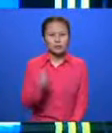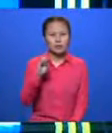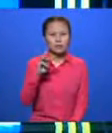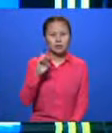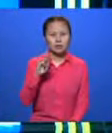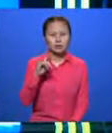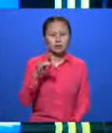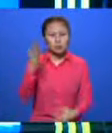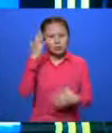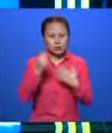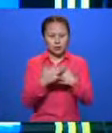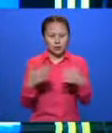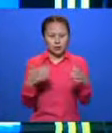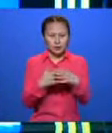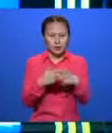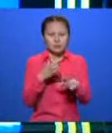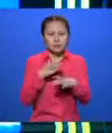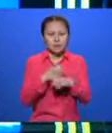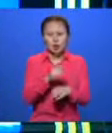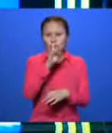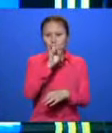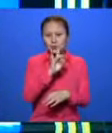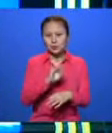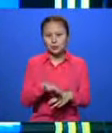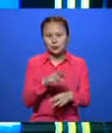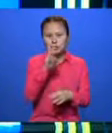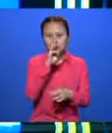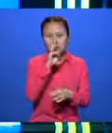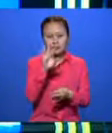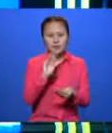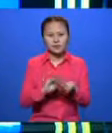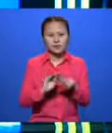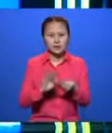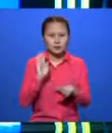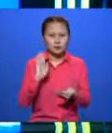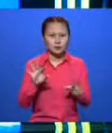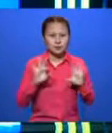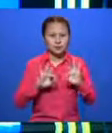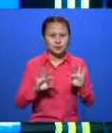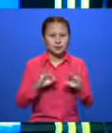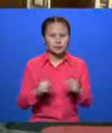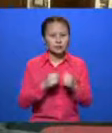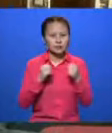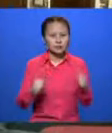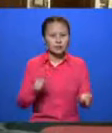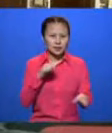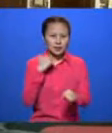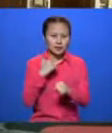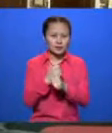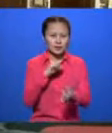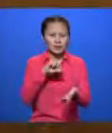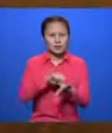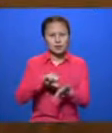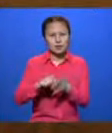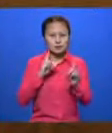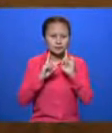Маңғыстау облысындағы мұнай компанияларында қысқартулар болмайды. Әрі жұмысшылар жалақысы сақталатын болады. Бұл туралы аймақтағы кеңейтуші мекеме басшыларының қатысуымен